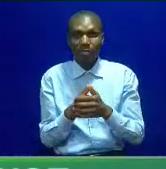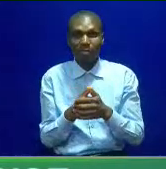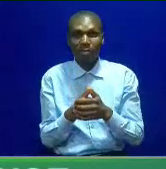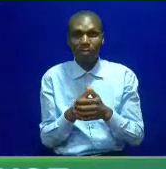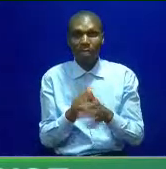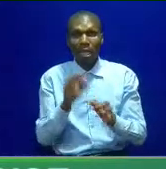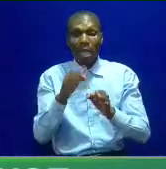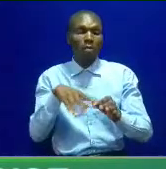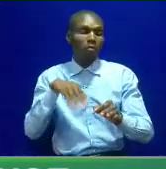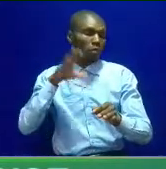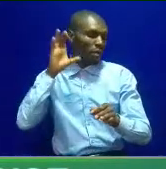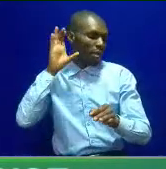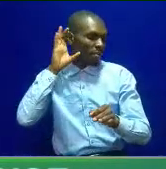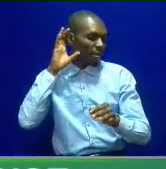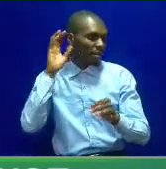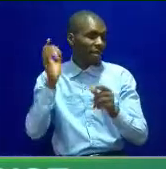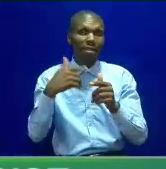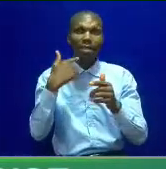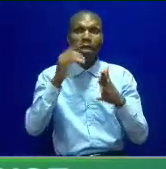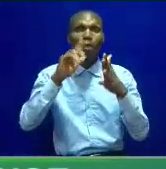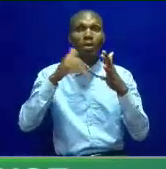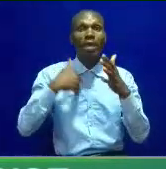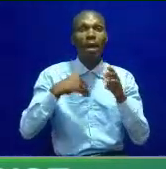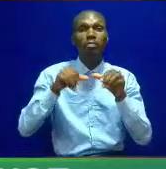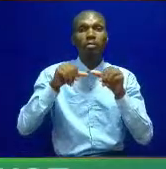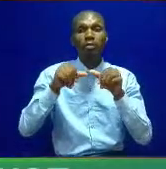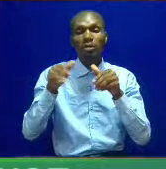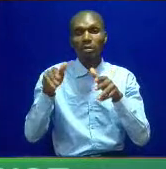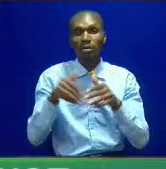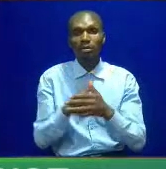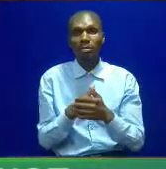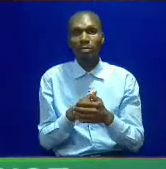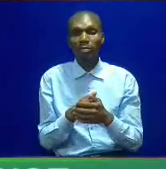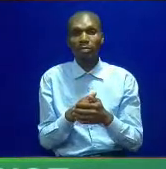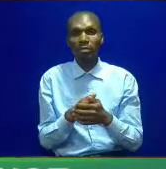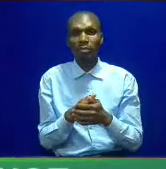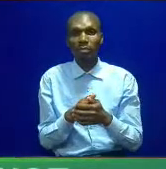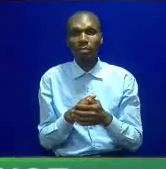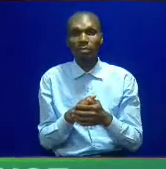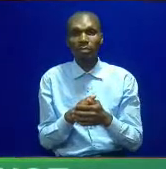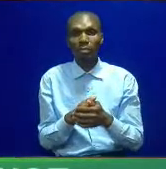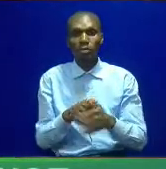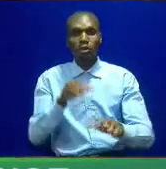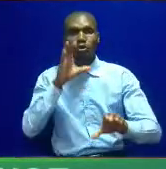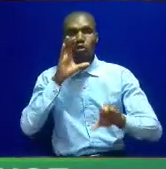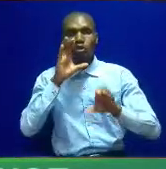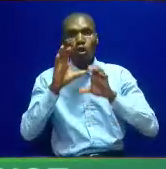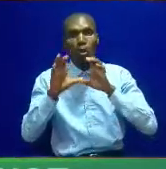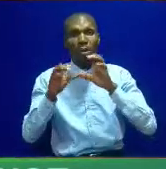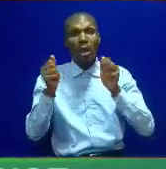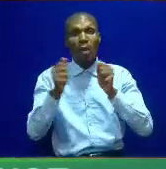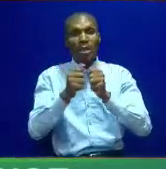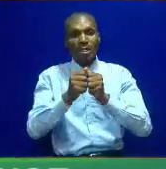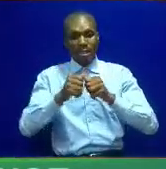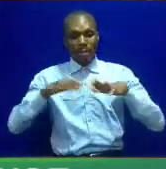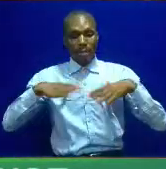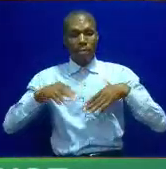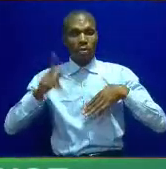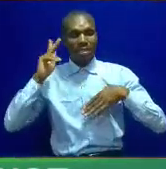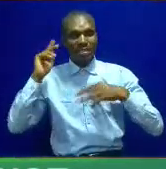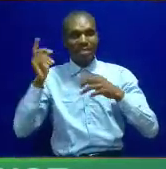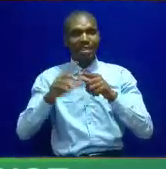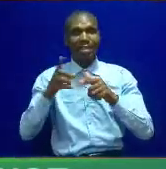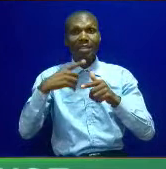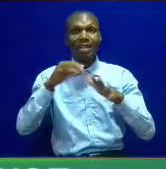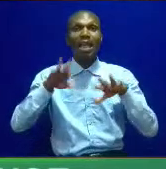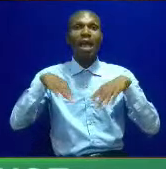nya konyuwete tatebya ngona araria ya agendrete to aneka to ataka tura kwana na pemenyi bomo yobo songo eka bato de bina ngakiba